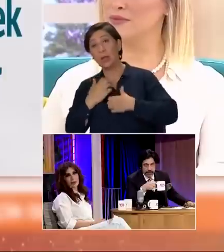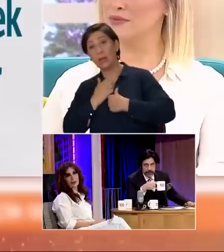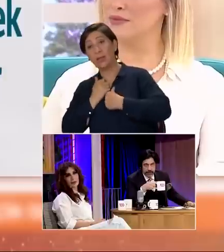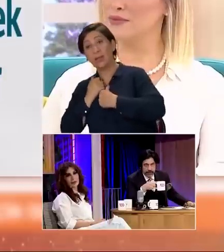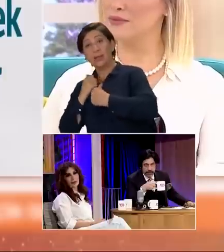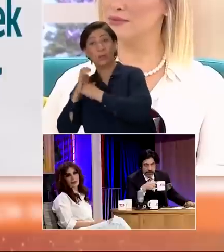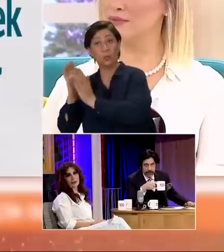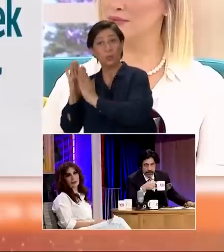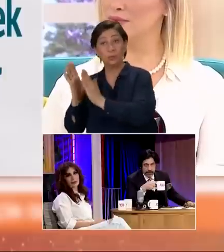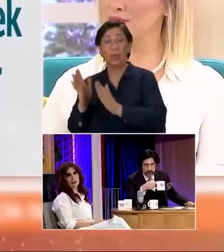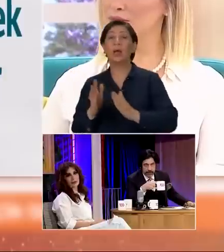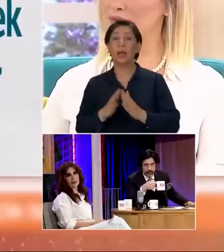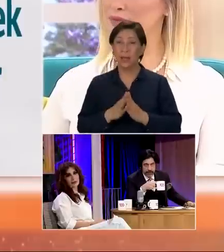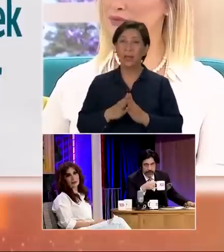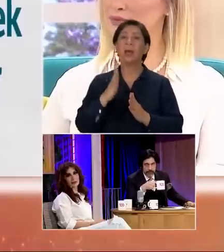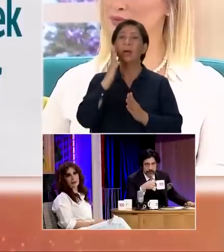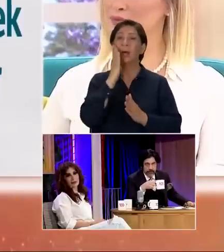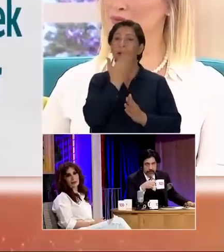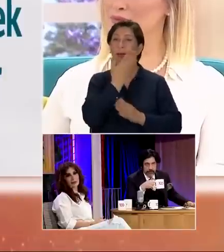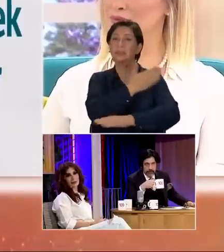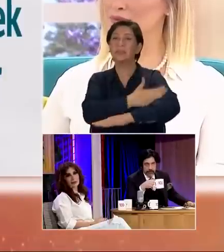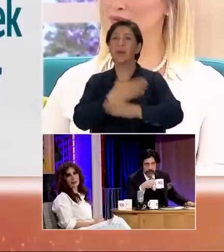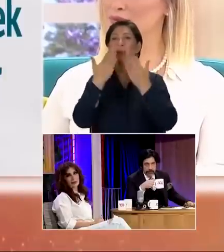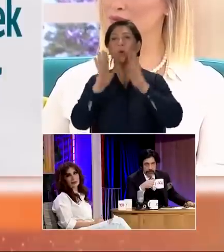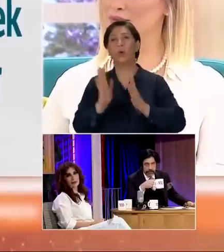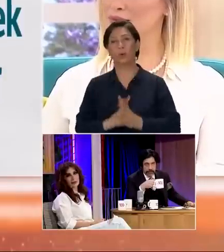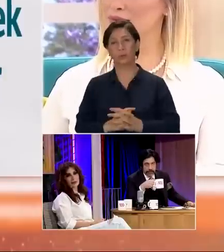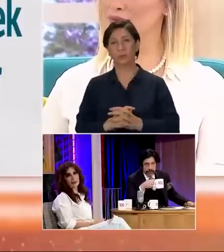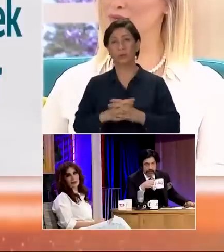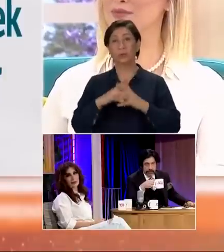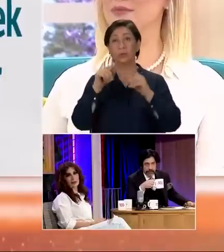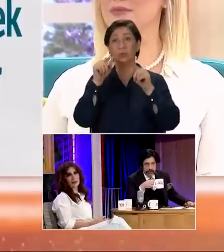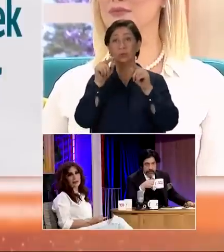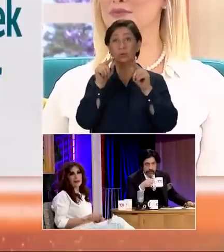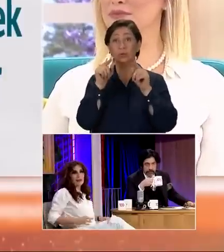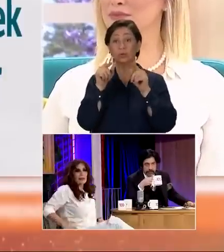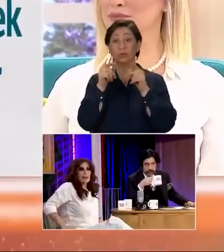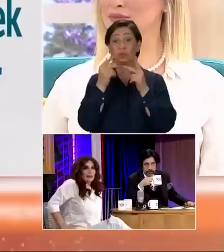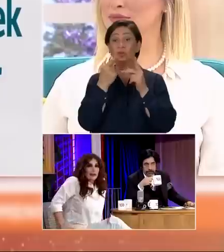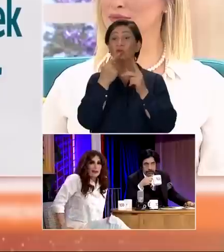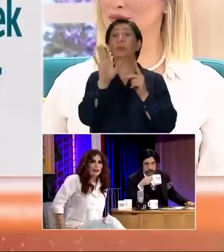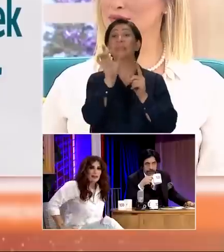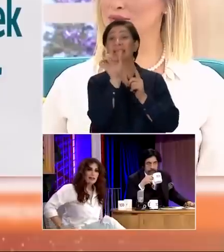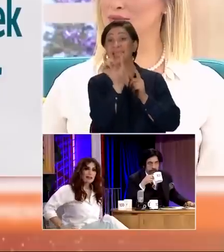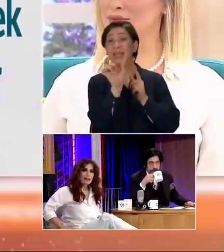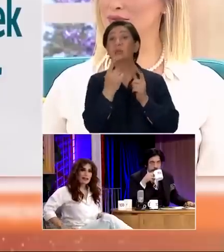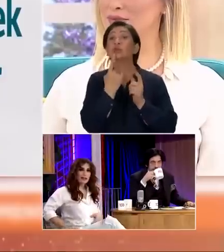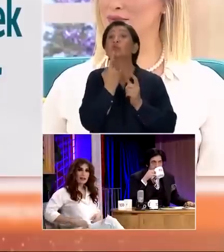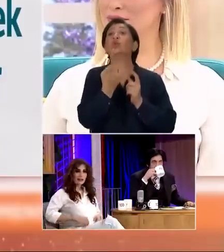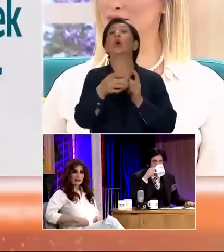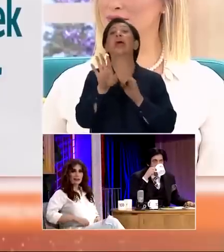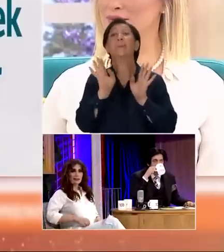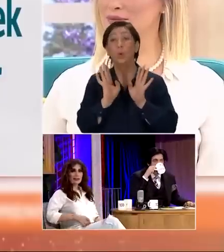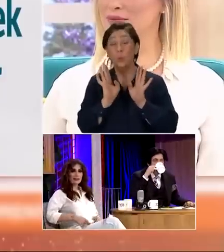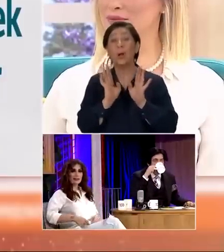doğru sürüklüyor ise elbette Ramazan orucunun sevabı kalmaz. Hı. Yani şurada söylenmeyecek bir laf var.